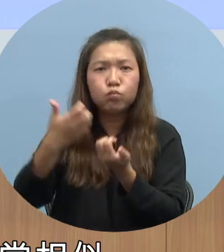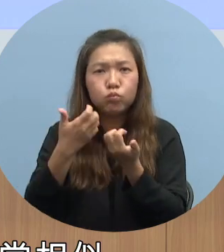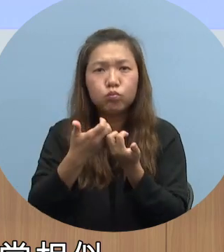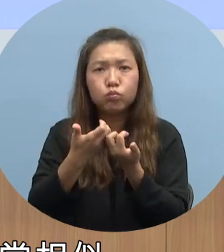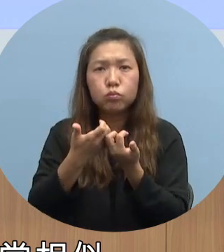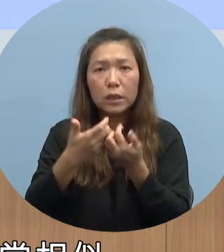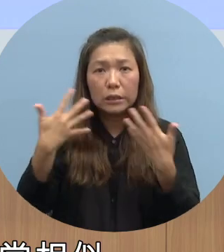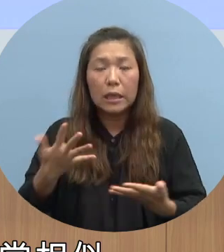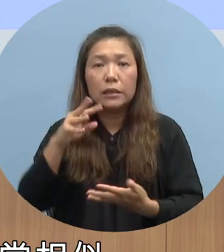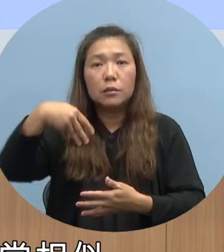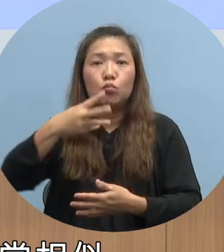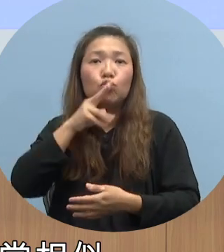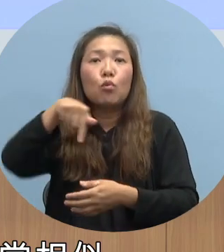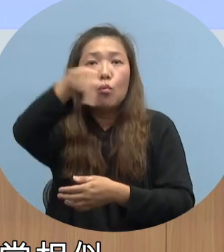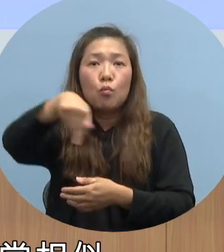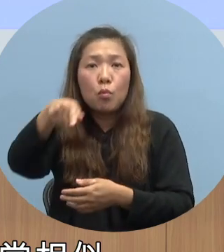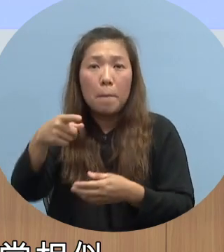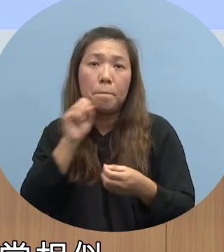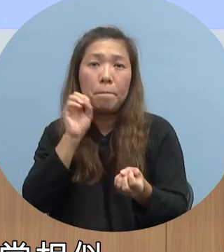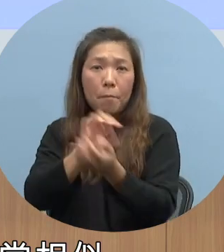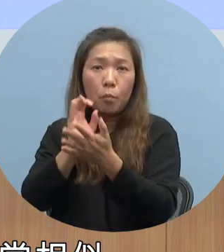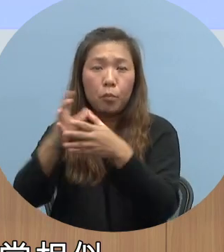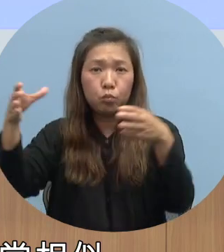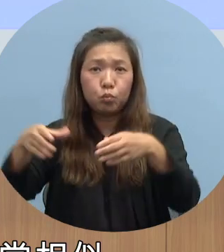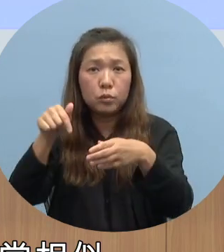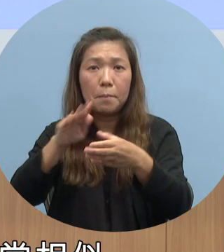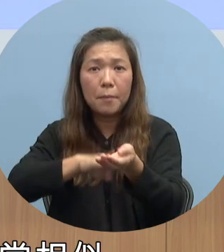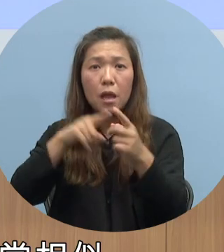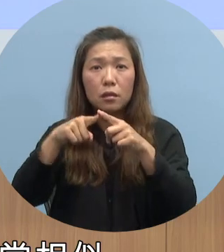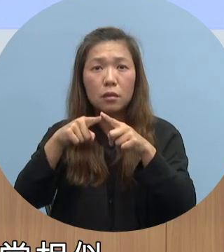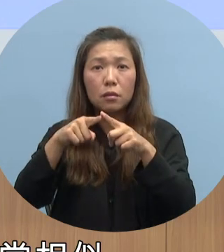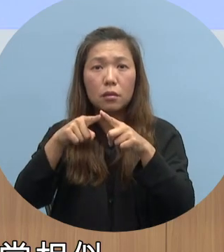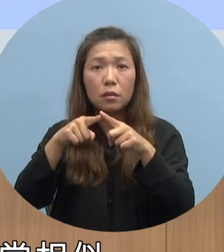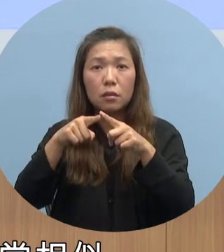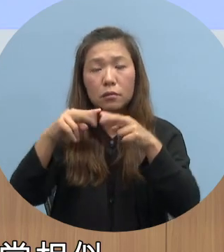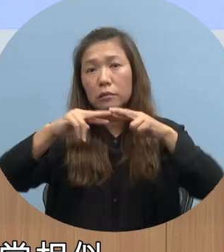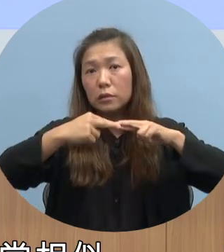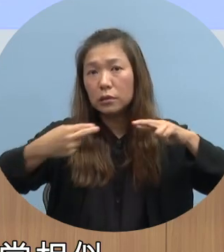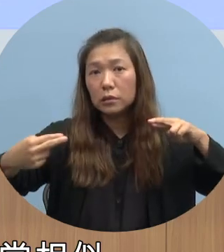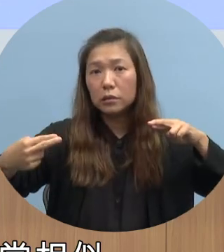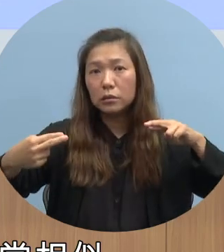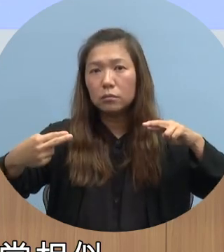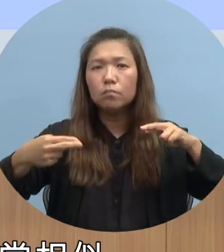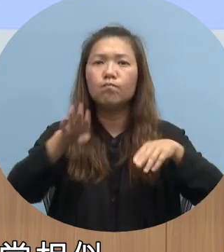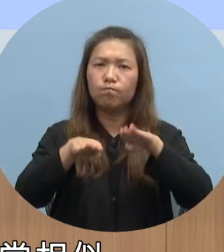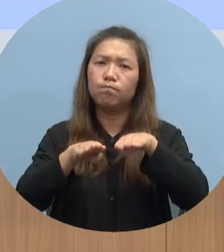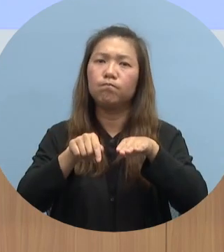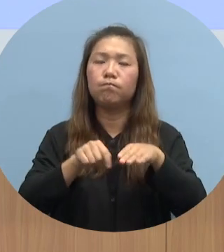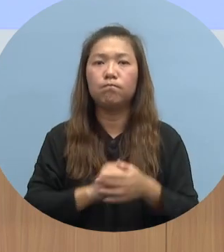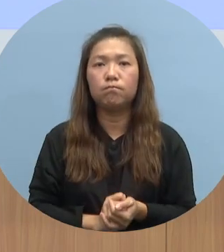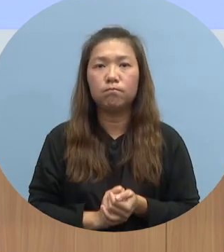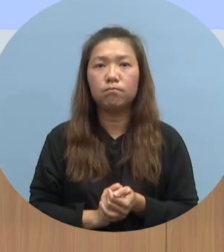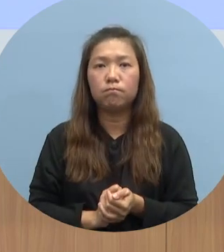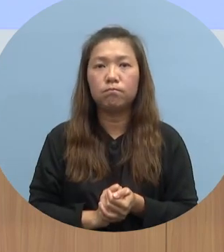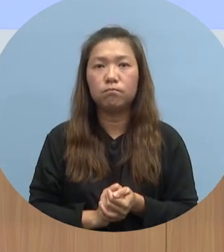喺深水埗區呢個群組個案裡面病人嘅全基因係非常之相似嘅。咁